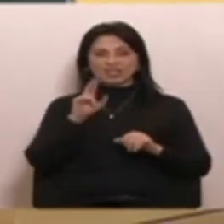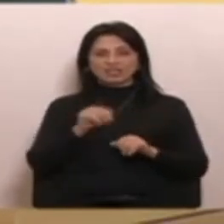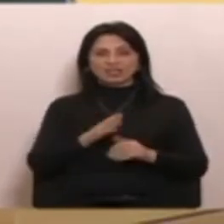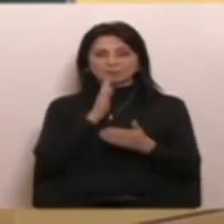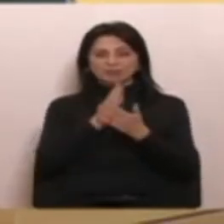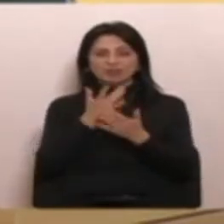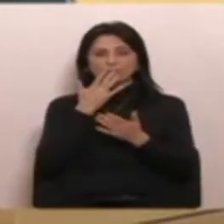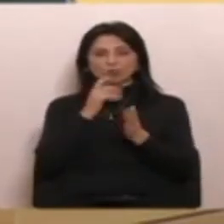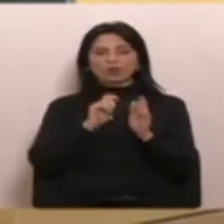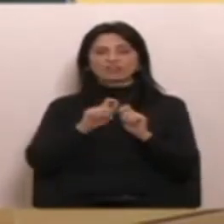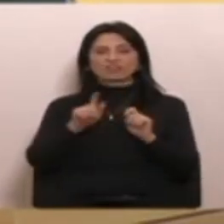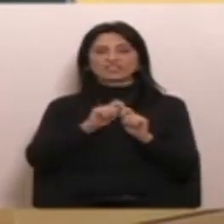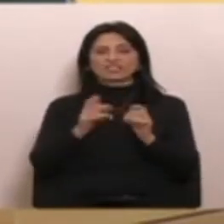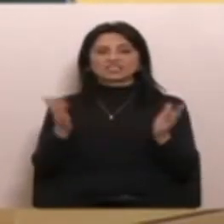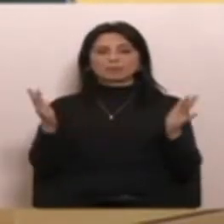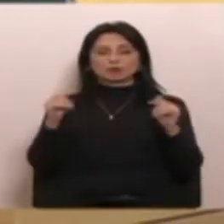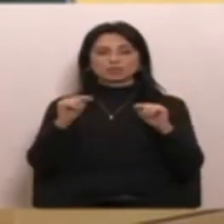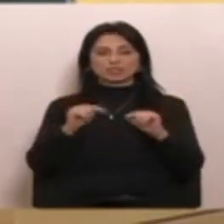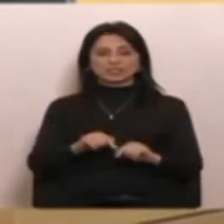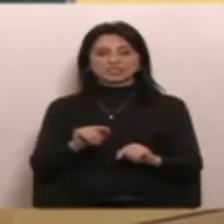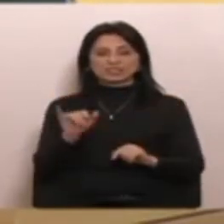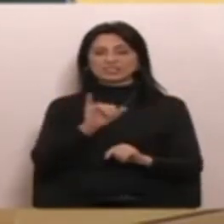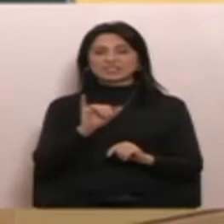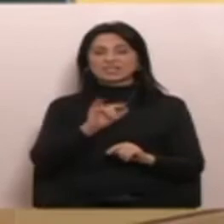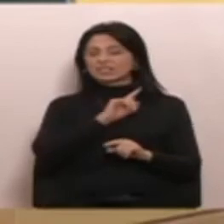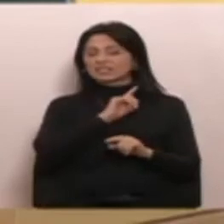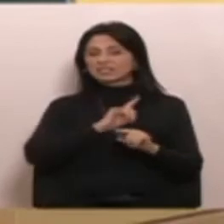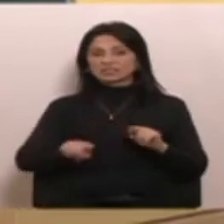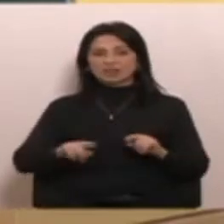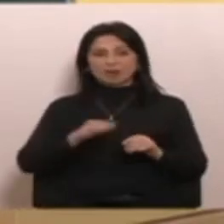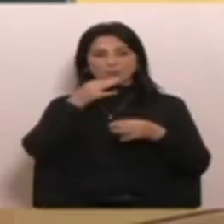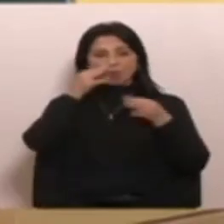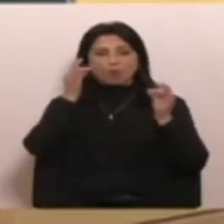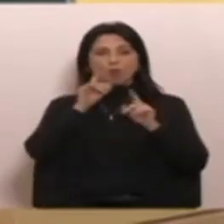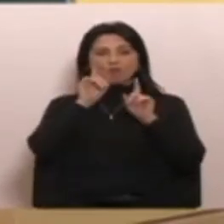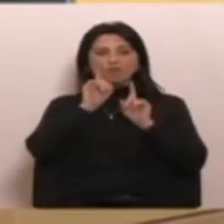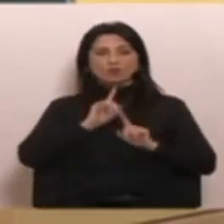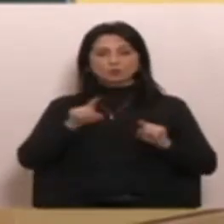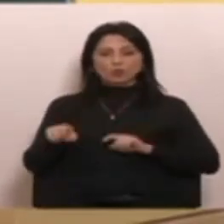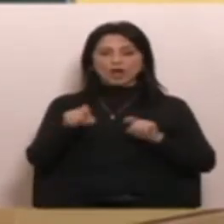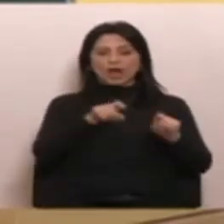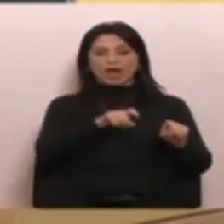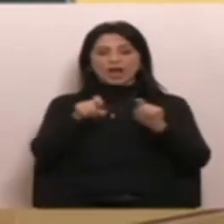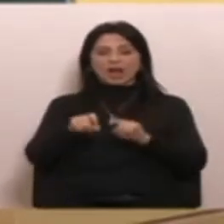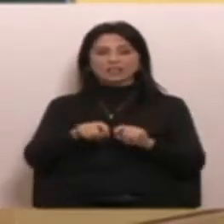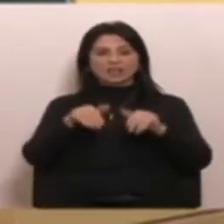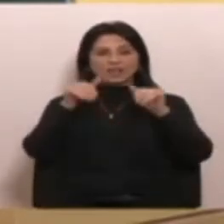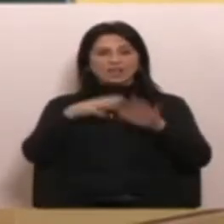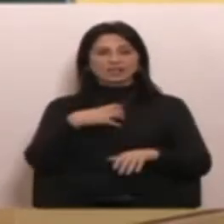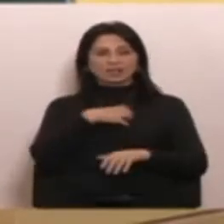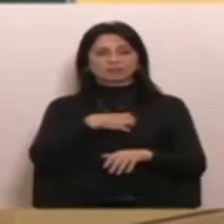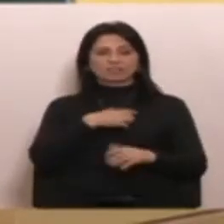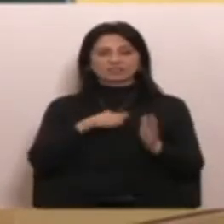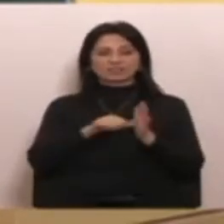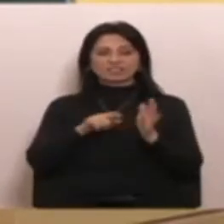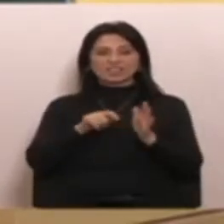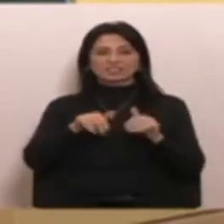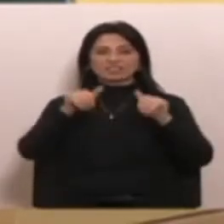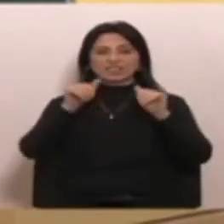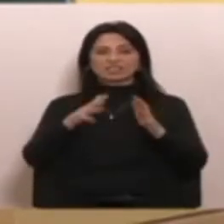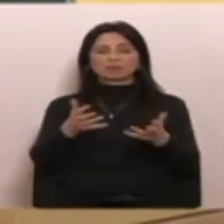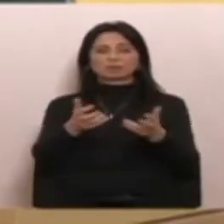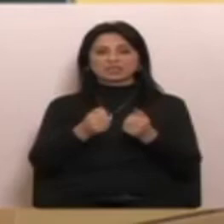უცხოური ინვესტიციების მოსაზიდად, სადაც სწრაფი და კომფორტული გადაადგილება ზოგჯერ გადამწყვეტია საინვესტიციო გადაწყვეტილების